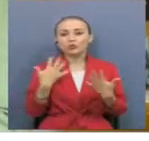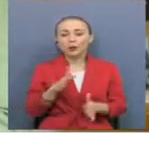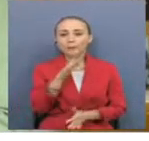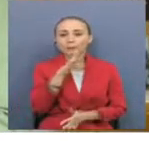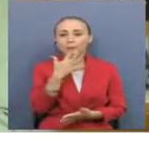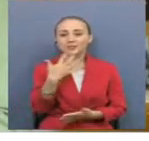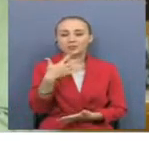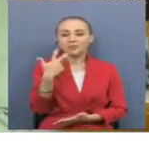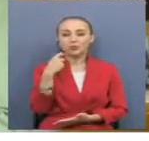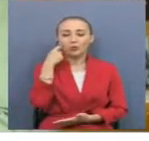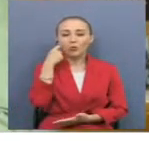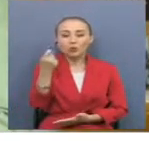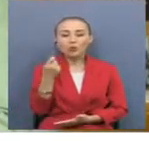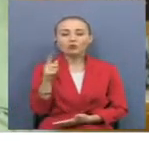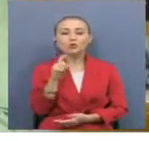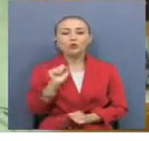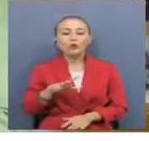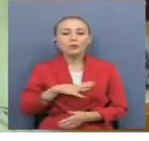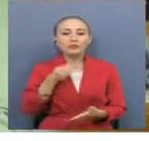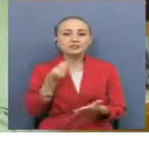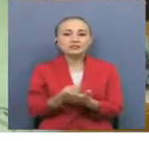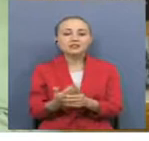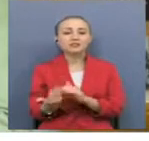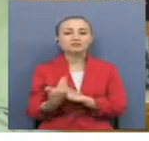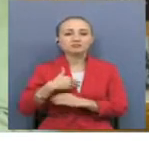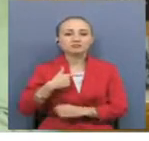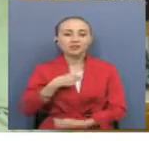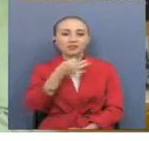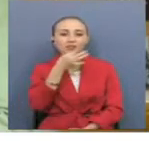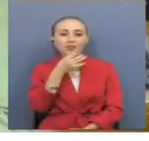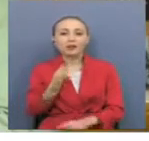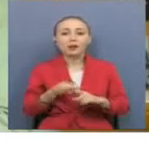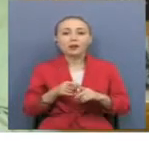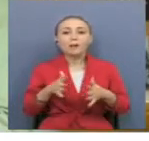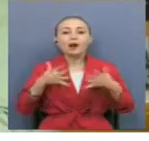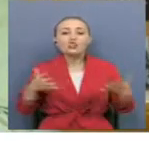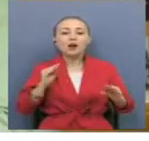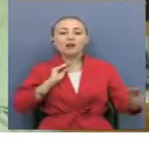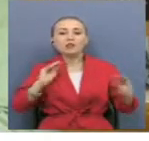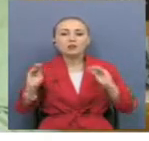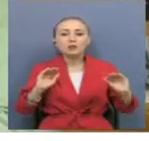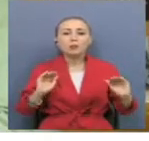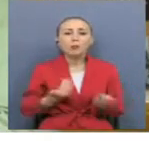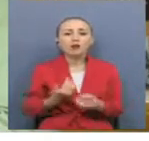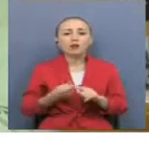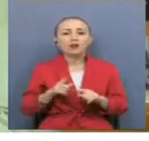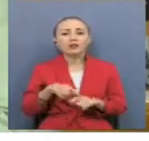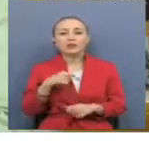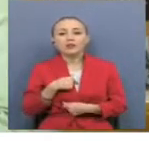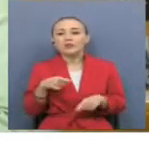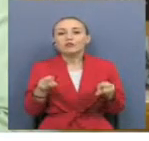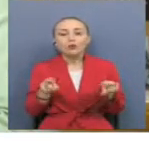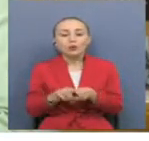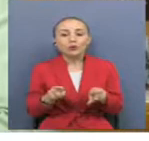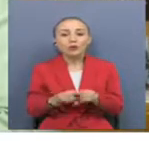бақыт бар ма? Бұл жұмысымды ешқандай да көрмелерге айырбастамаймын. Үлкені болсын, кішісі болсын. Маған көкшетаулық